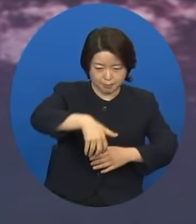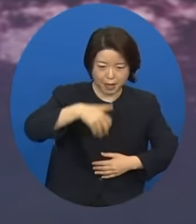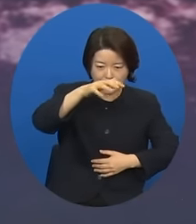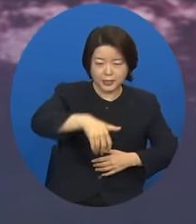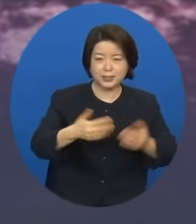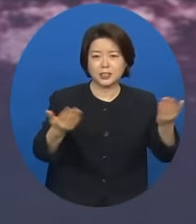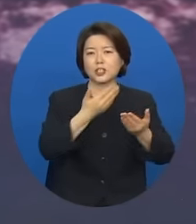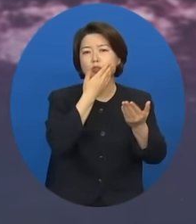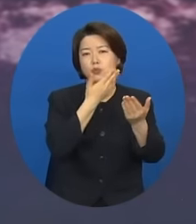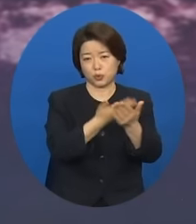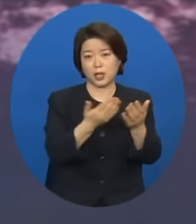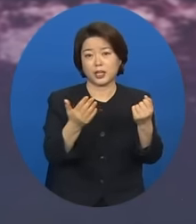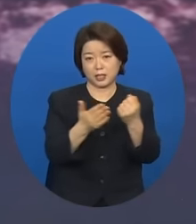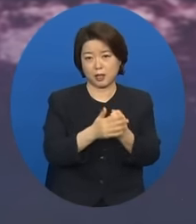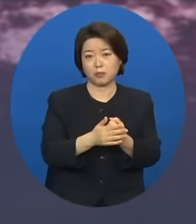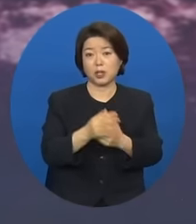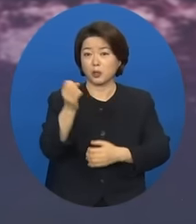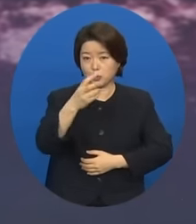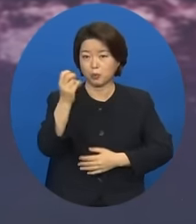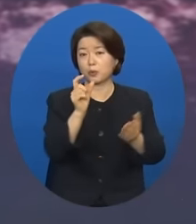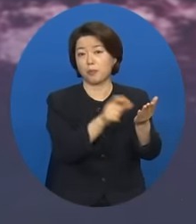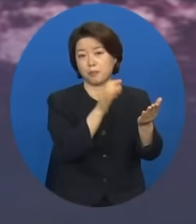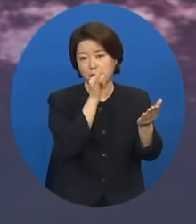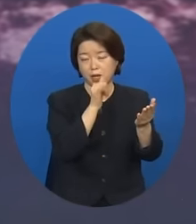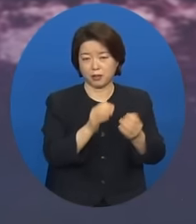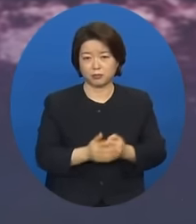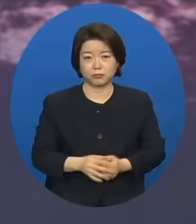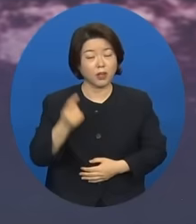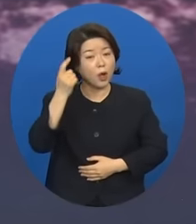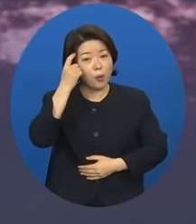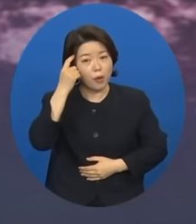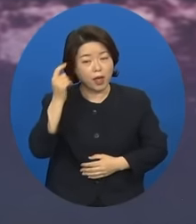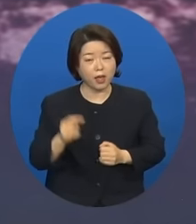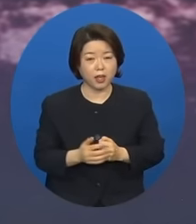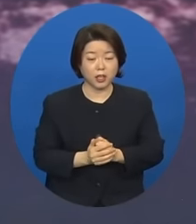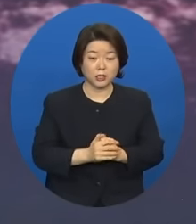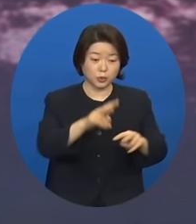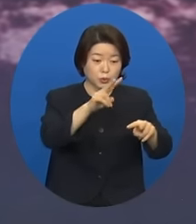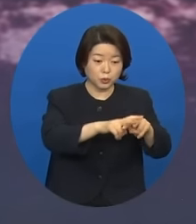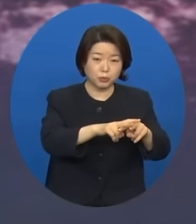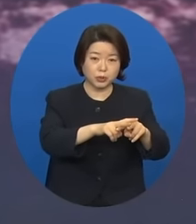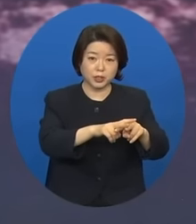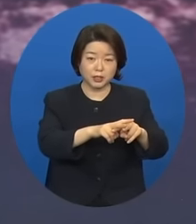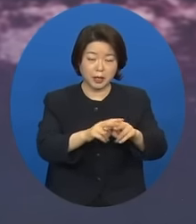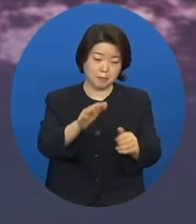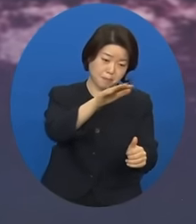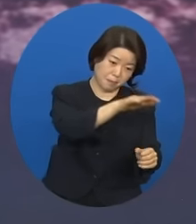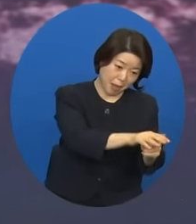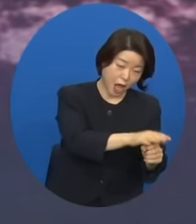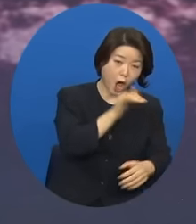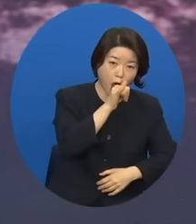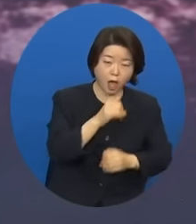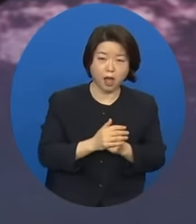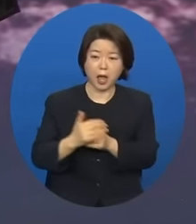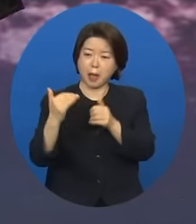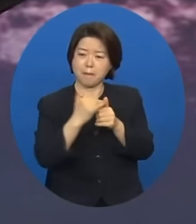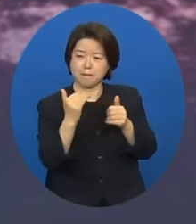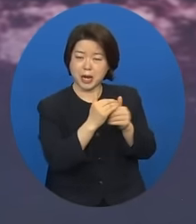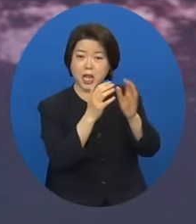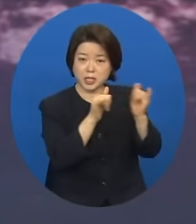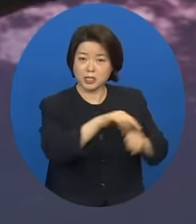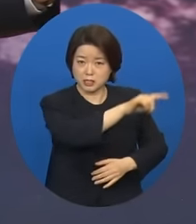에 이삭이 우물을 했던 이유는 그 우물이 막혀 있었어요 블레셋 사람들에 의해서